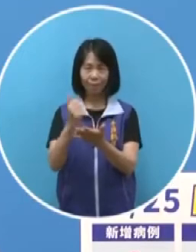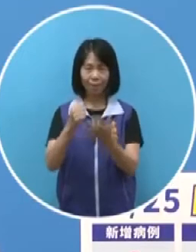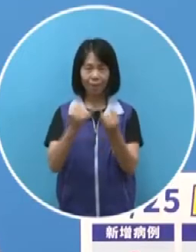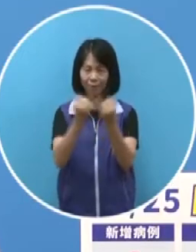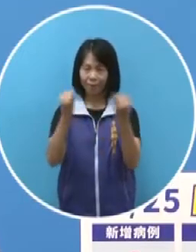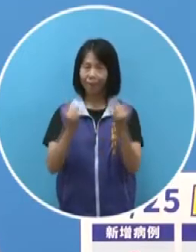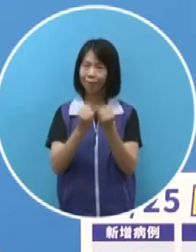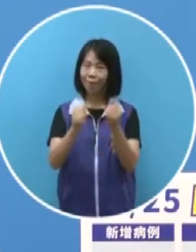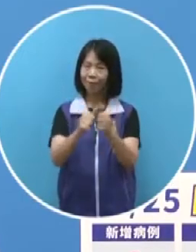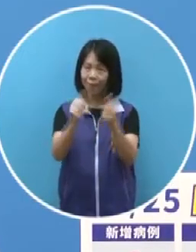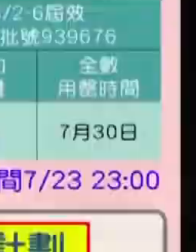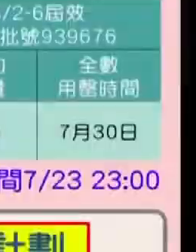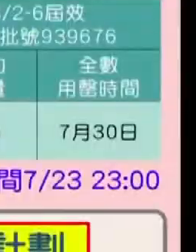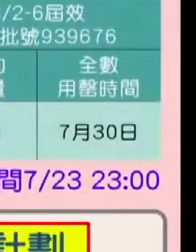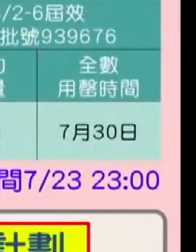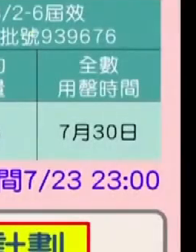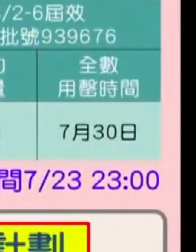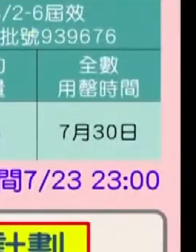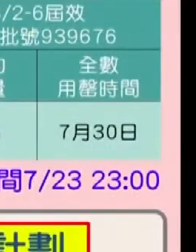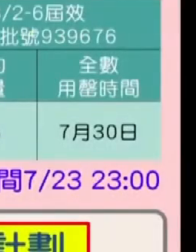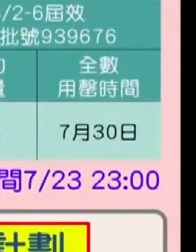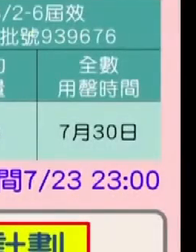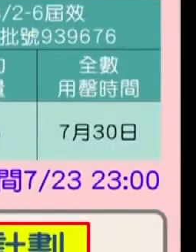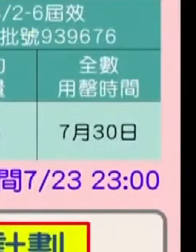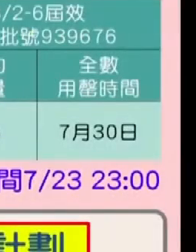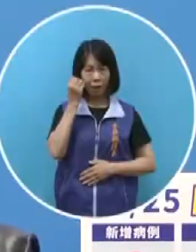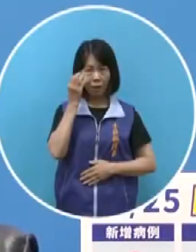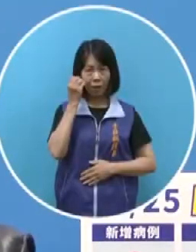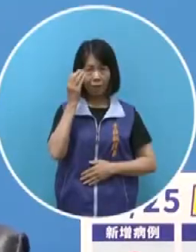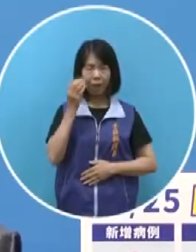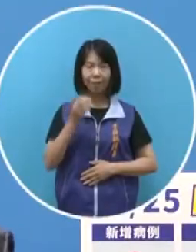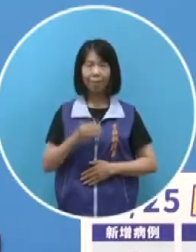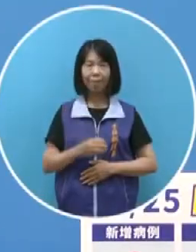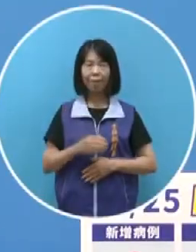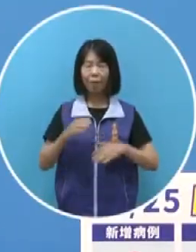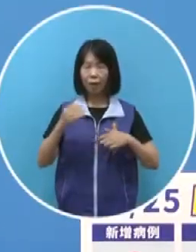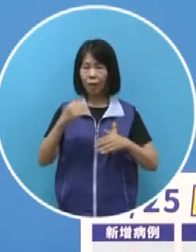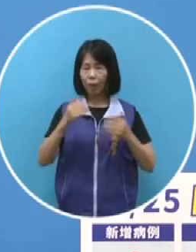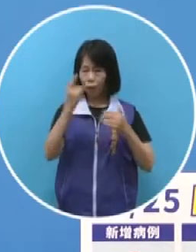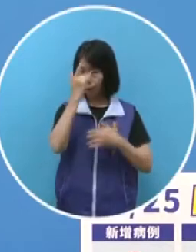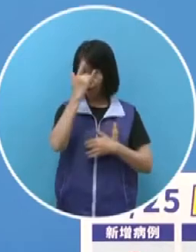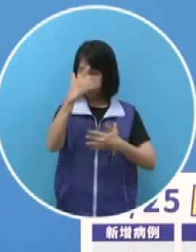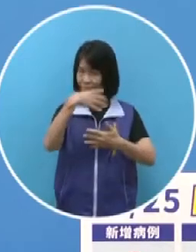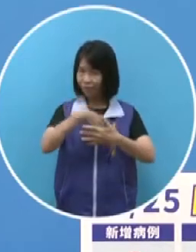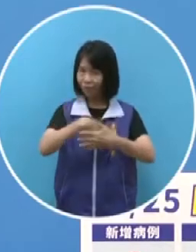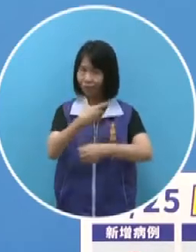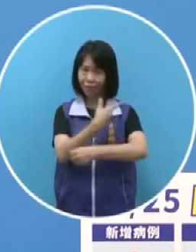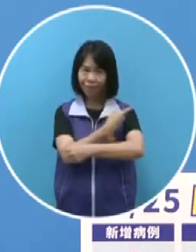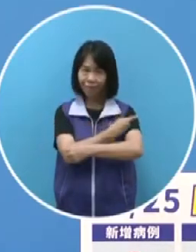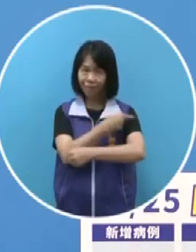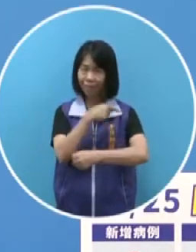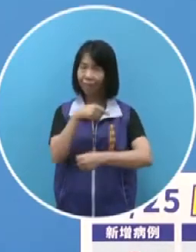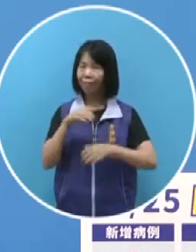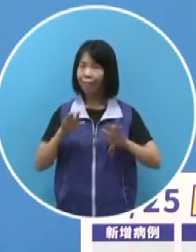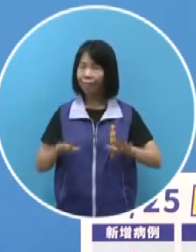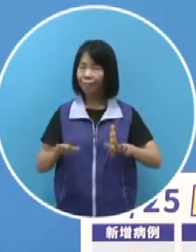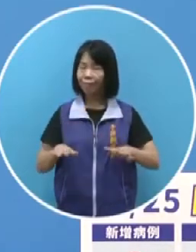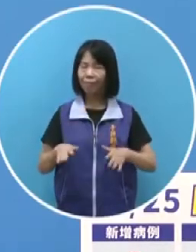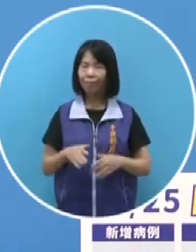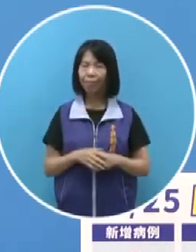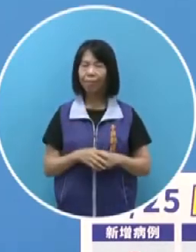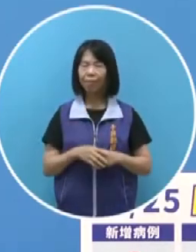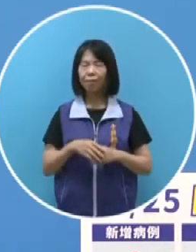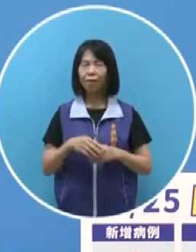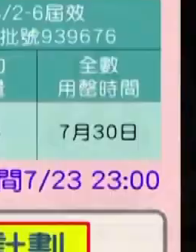出让乡亲了解施打的规划。 花莲县莫德纳疫苗啊，所谓的将